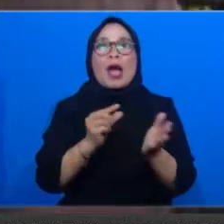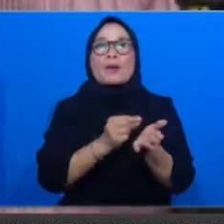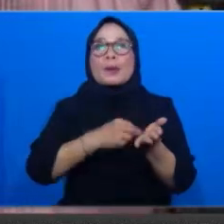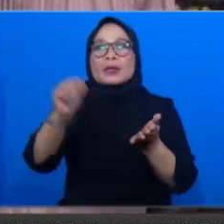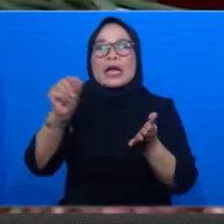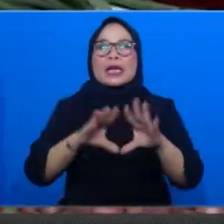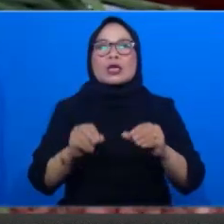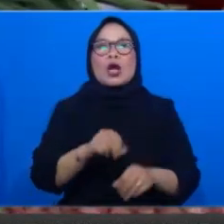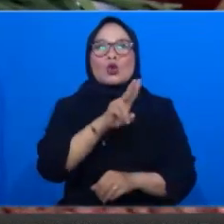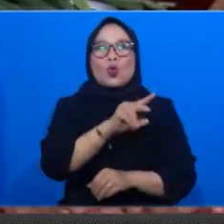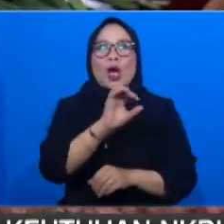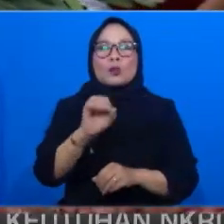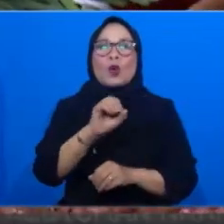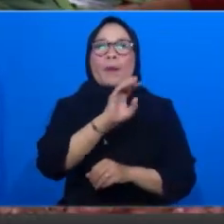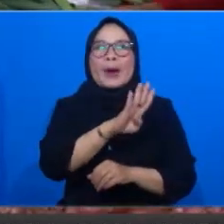45.240 orang.